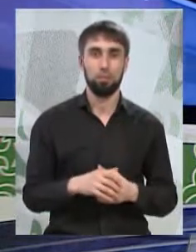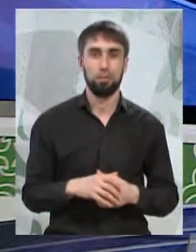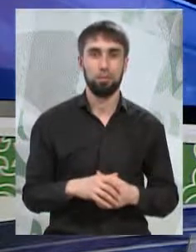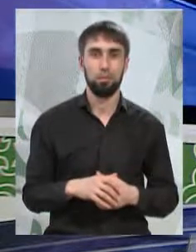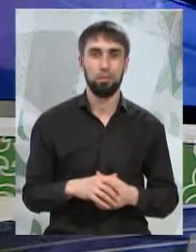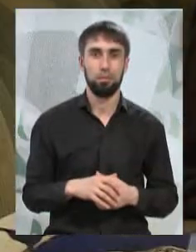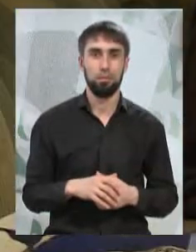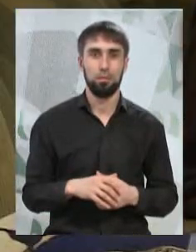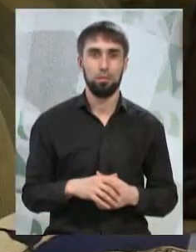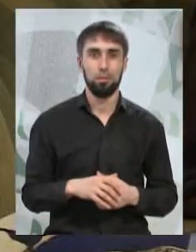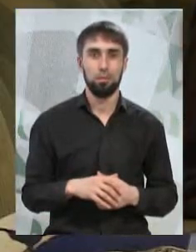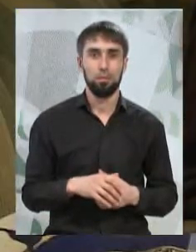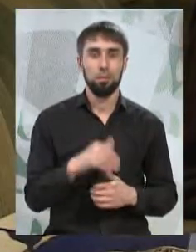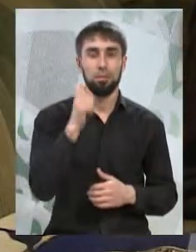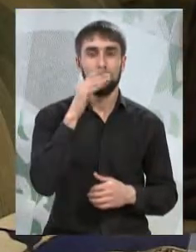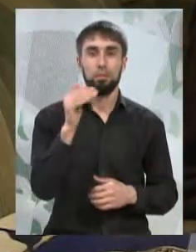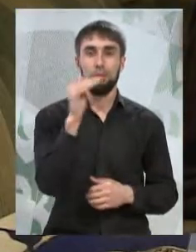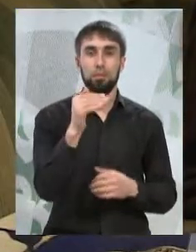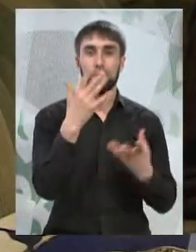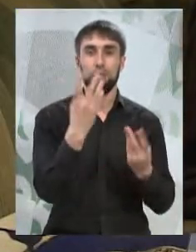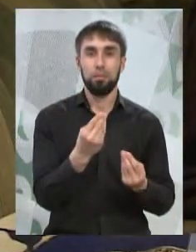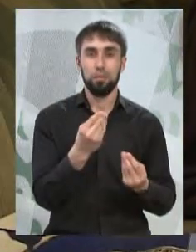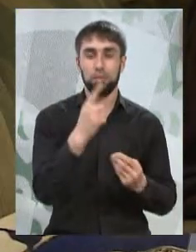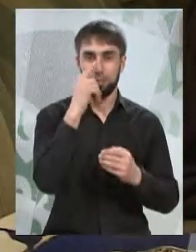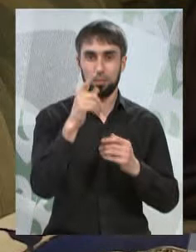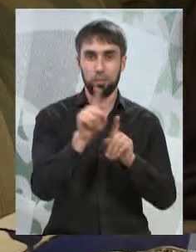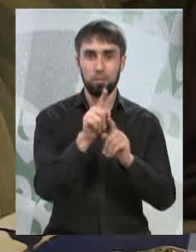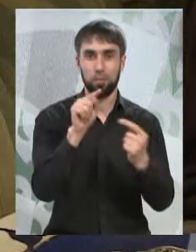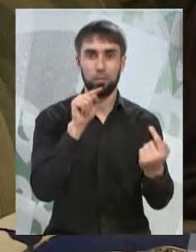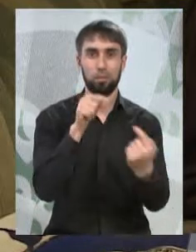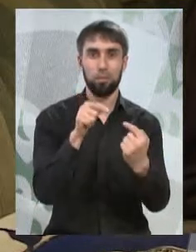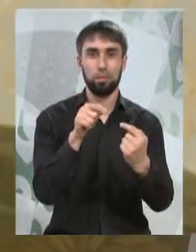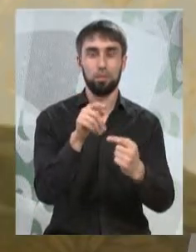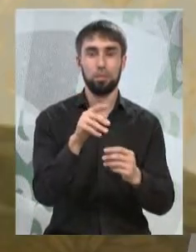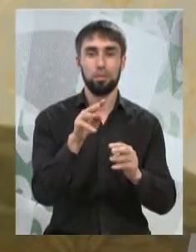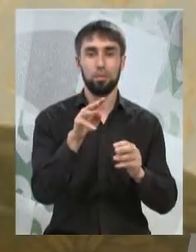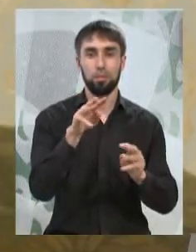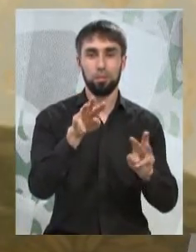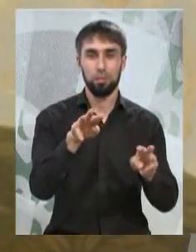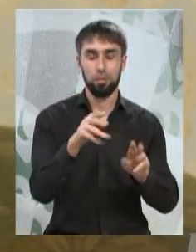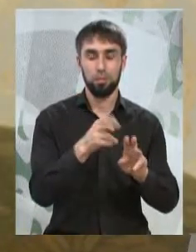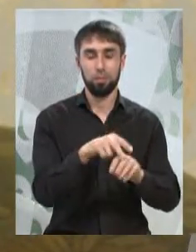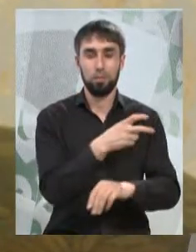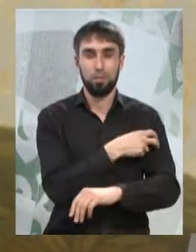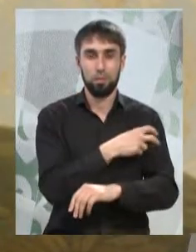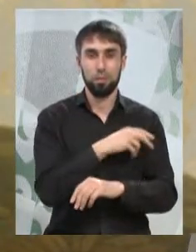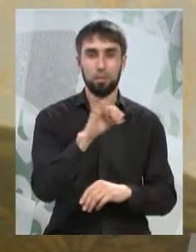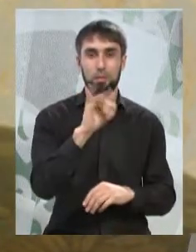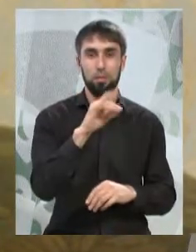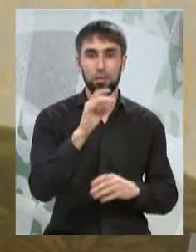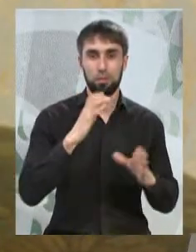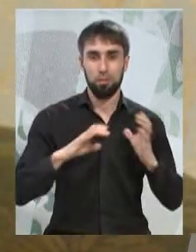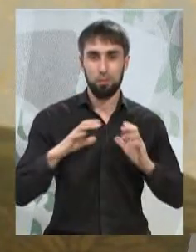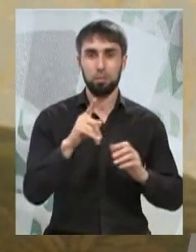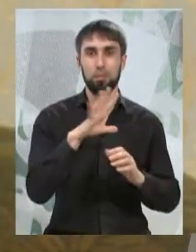Халухоева. Когда в тот февральский день в их дом напротив медицинского института в Орджоникидзе постучались военные и объявили о срочном